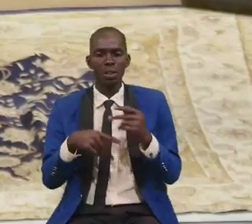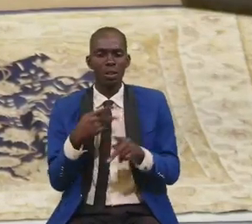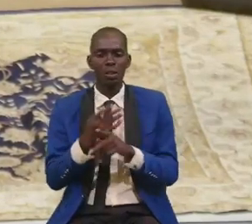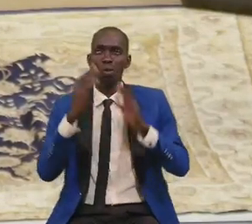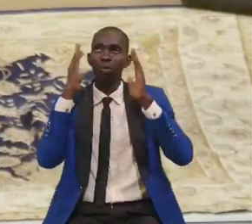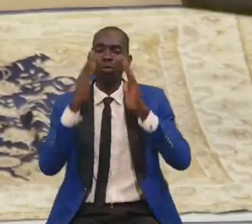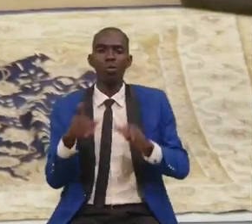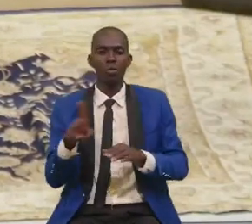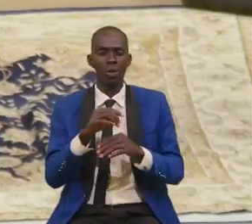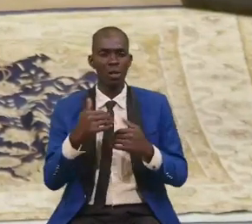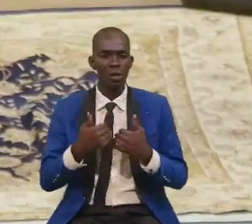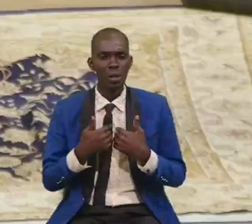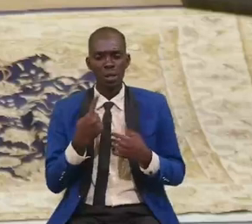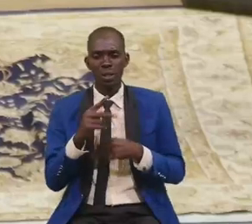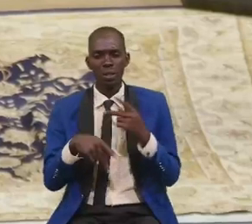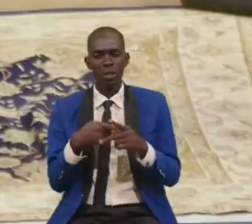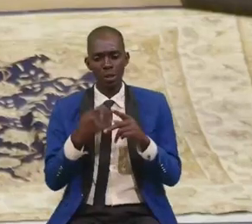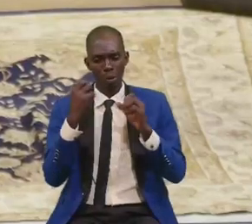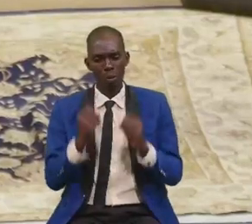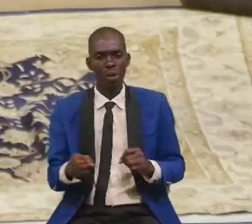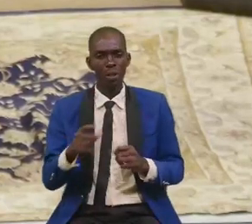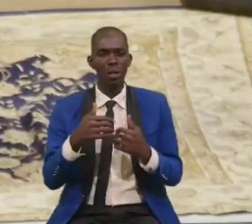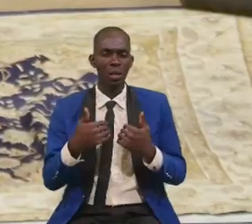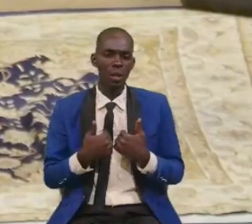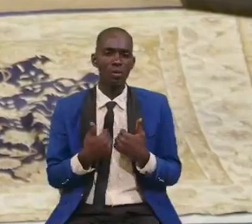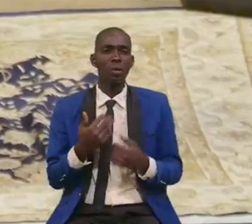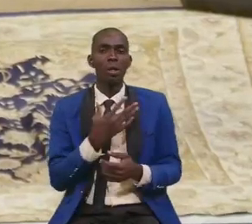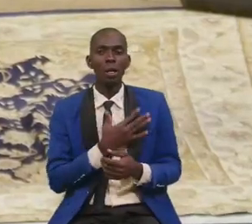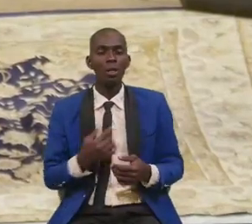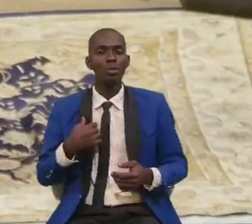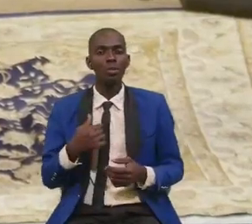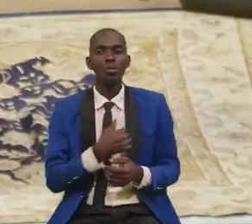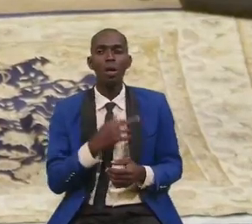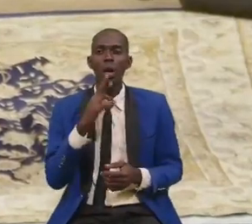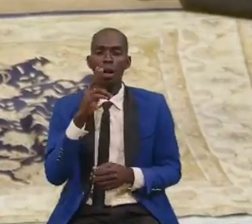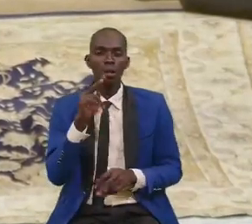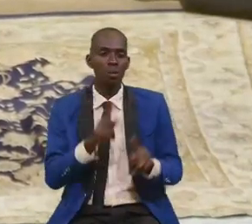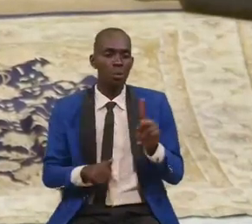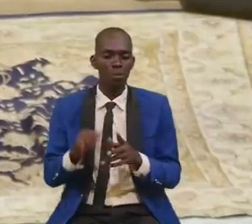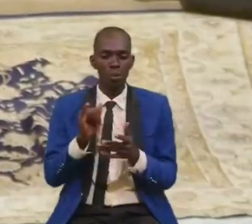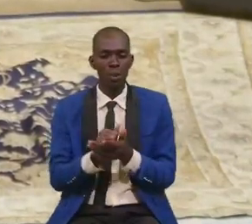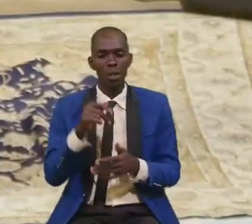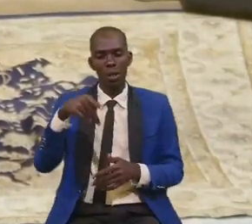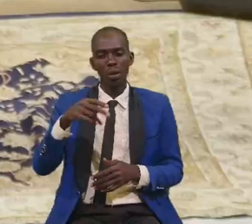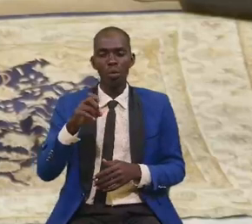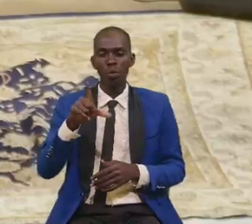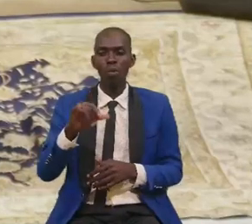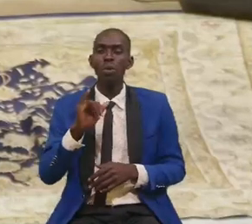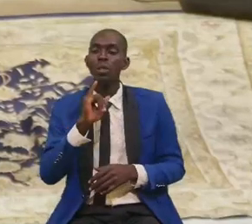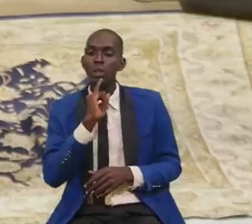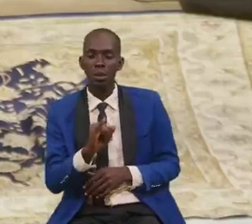puissance qui sortait d'eux. Et c'est nous maintenant, Paul n'est plus là, mais toi tu